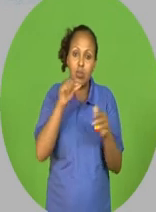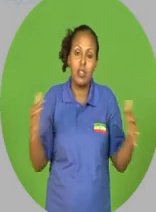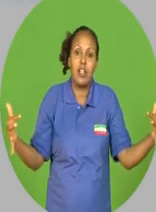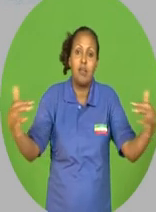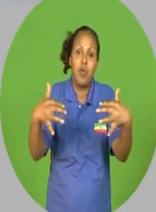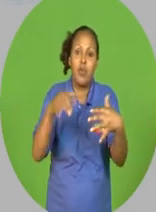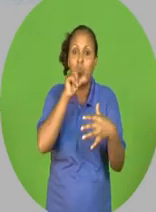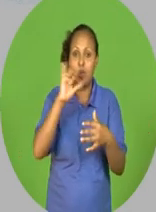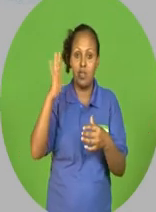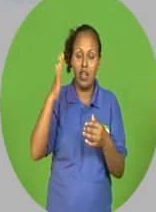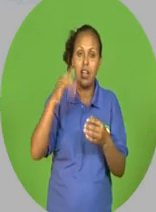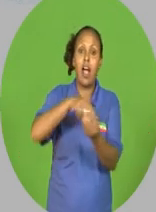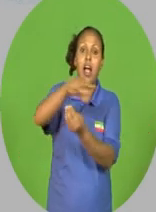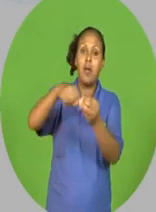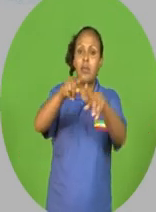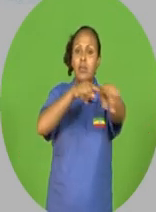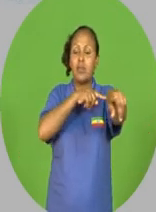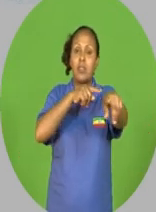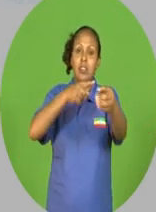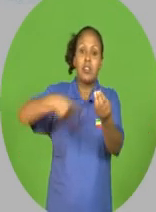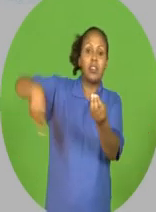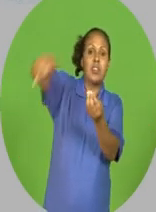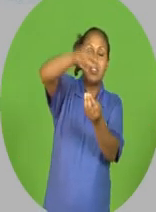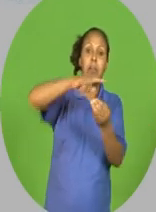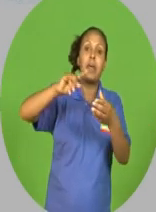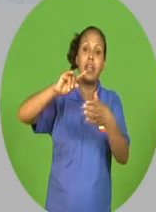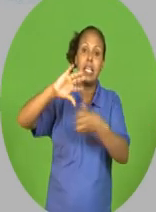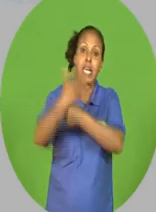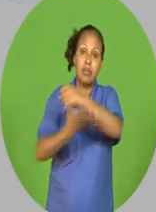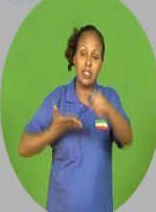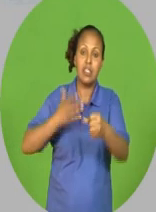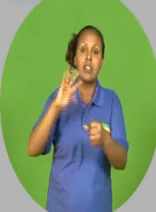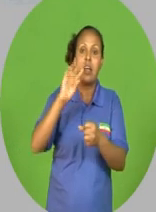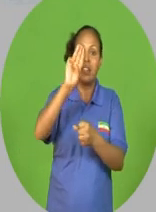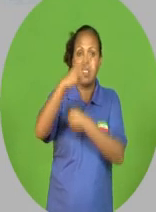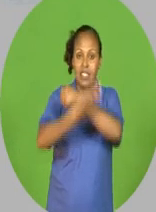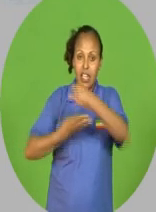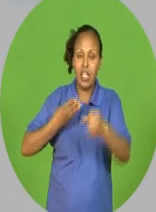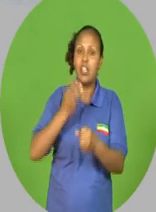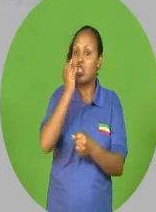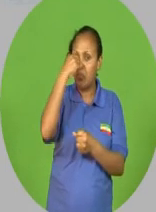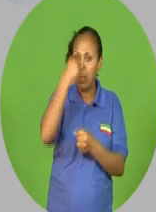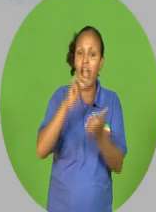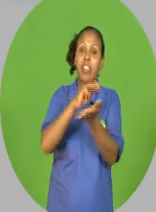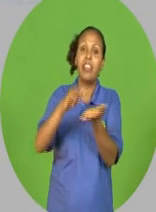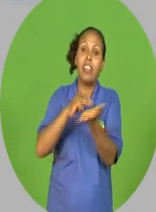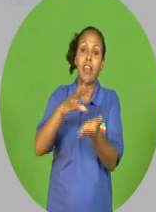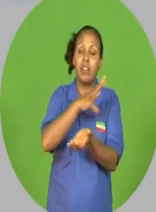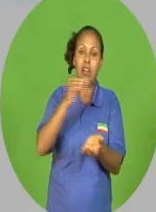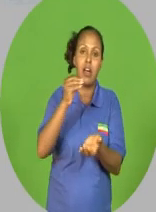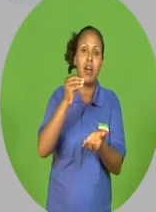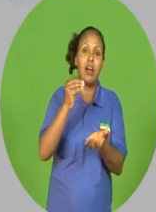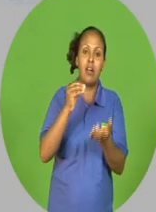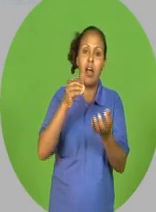ይመስላል። ከመንደሩ ራቅ ብሎ ዙሪያ ገባው በገብስ ሰብል፣ በሰንዴና በሽምብራ፣